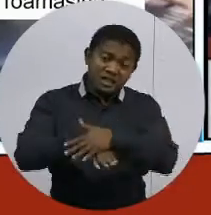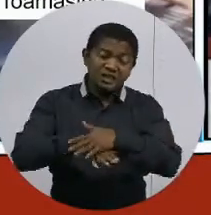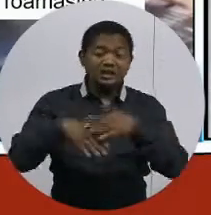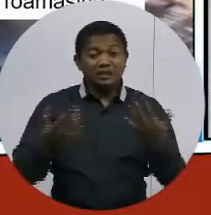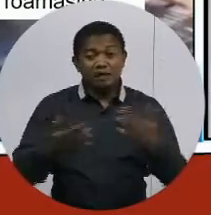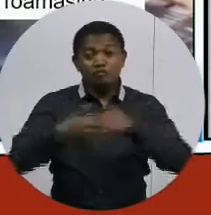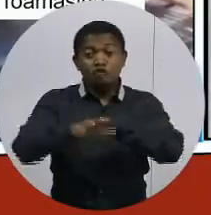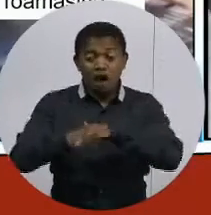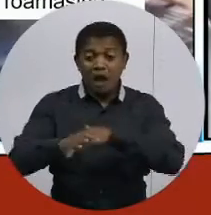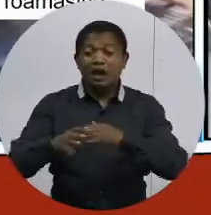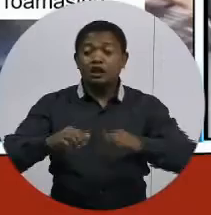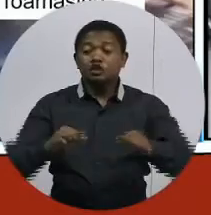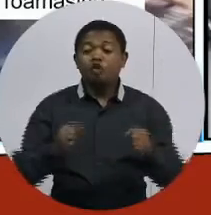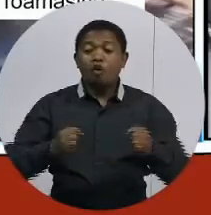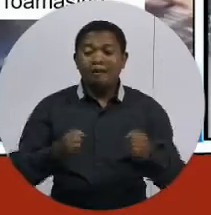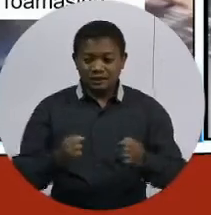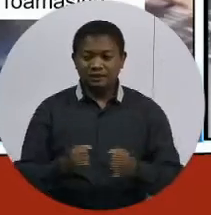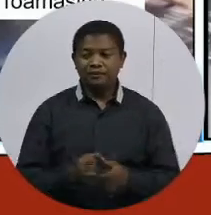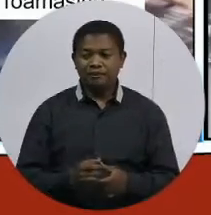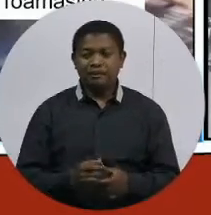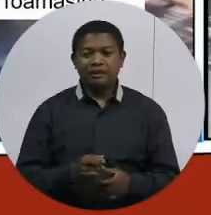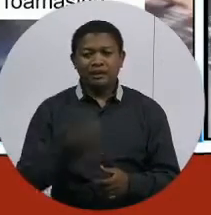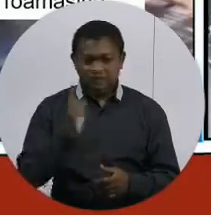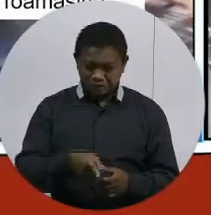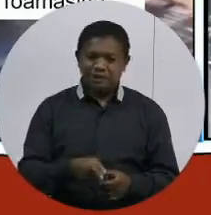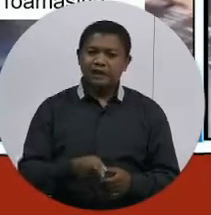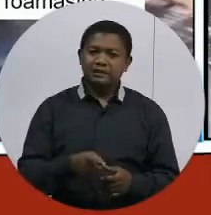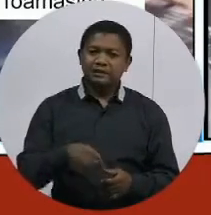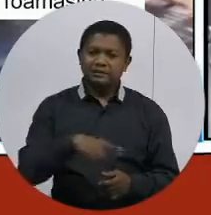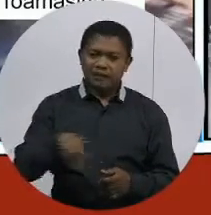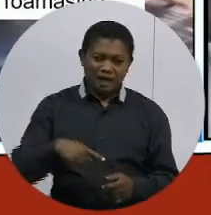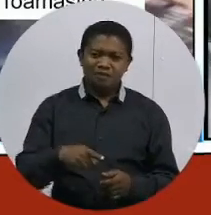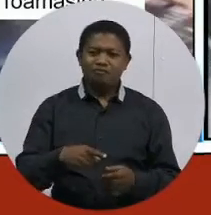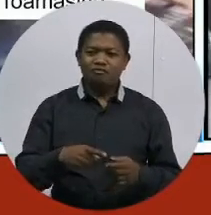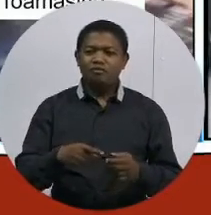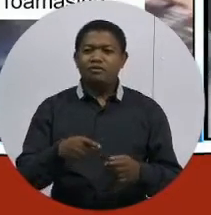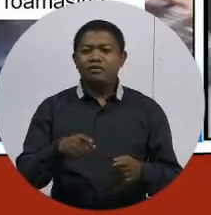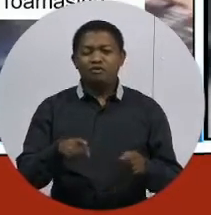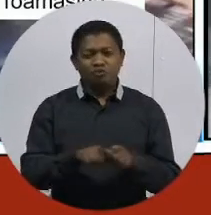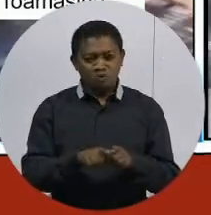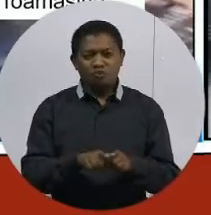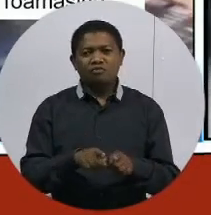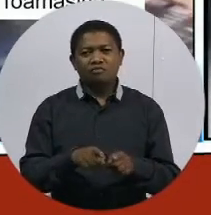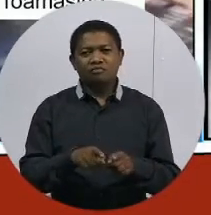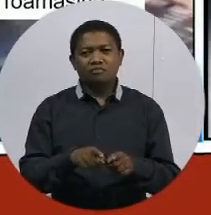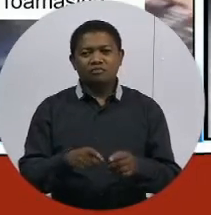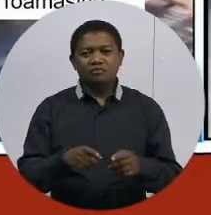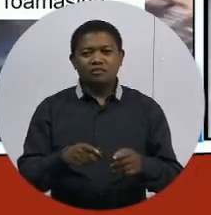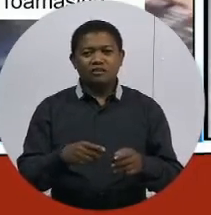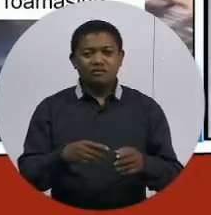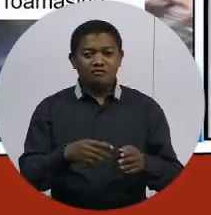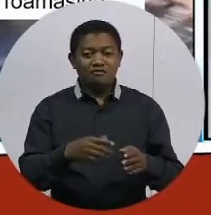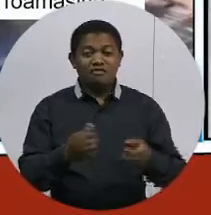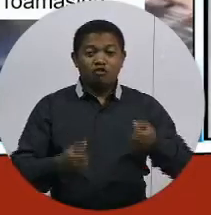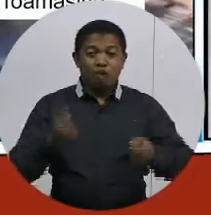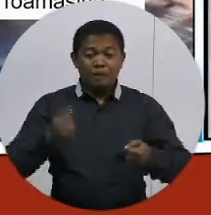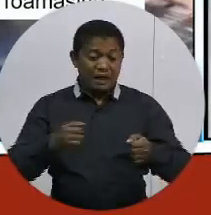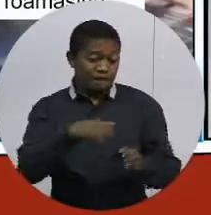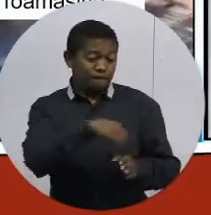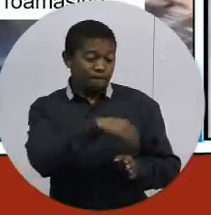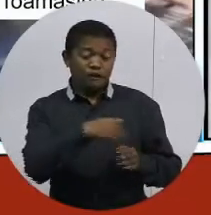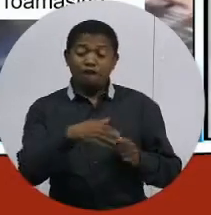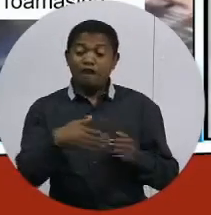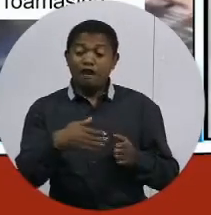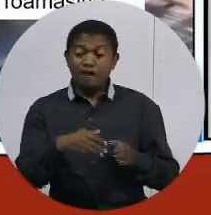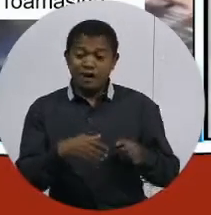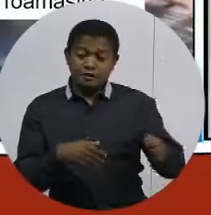nahitanareo teo hatramin'ny fanao zao dia vahana mihitsy ny varavarana sao dia misy miafitafina ao ambany ao. Zany dia tena ilazantsika mihitsy